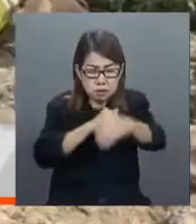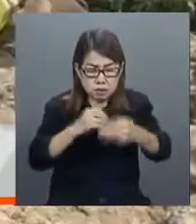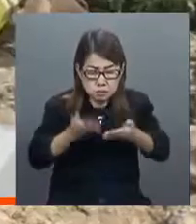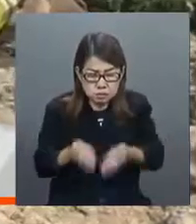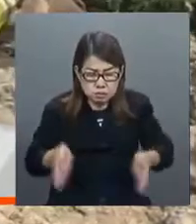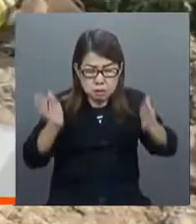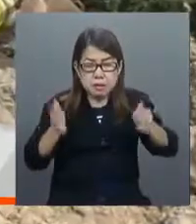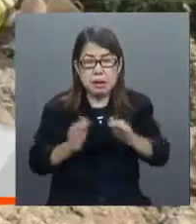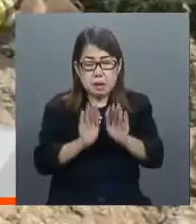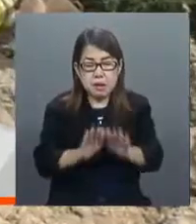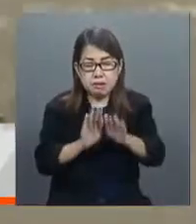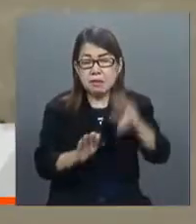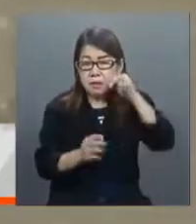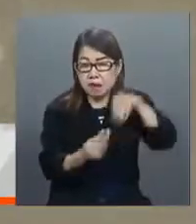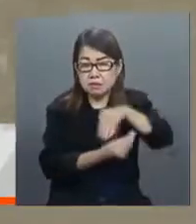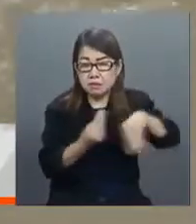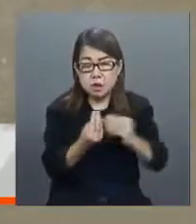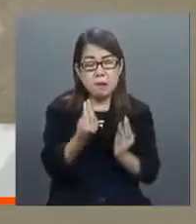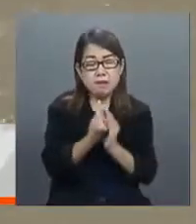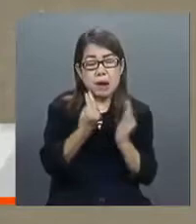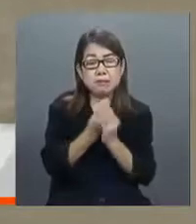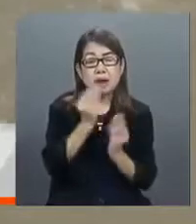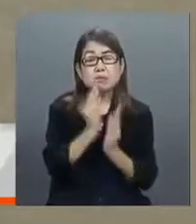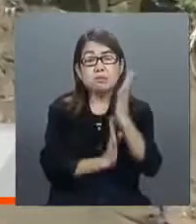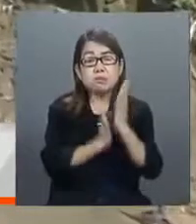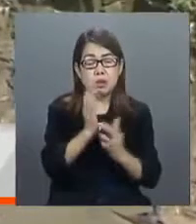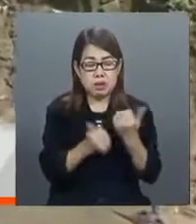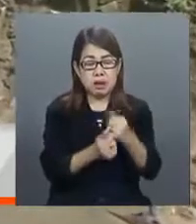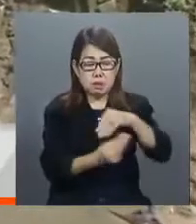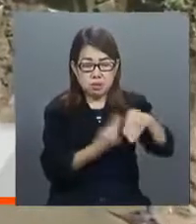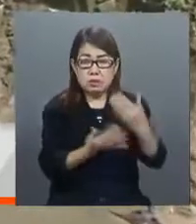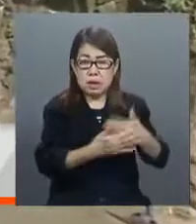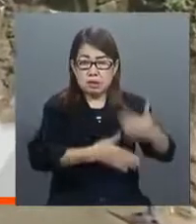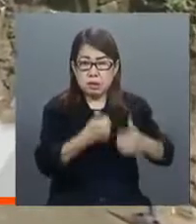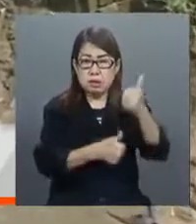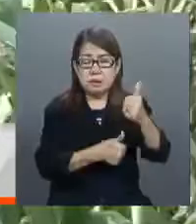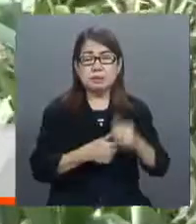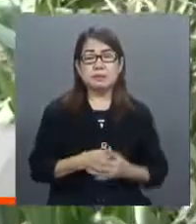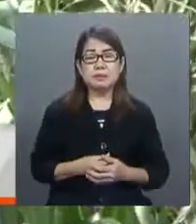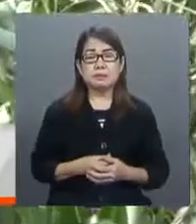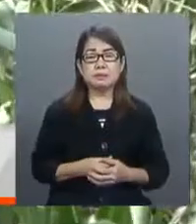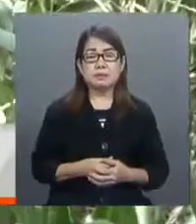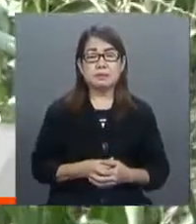การเกษตรโดยเฉพาะผักสวนครัวซึ่งเป็นรายได้เพียงทางเดียวของชาวบ้านในขณะนี้